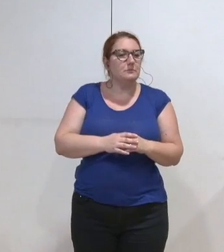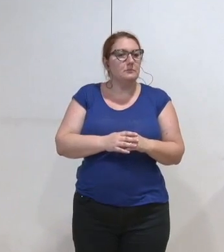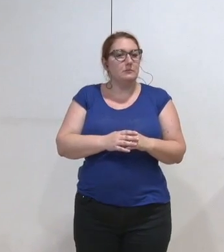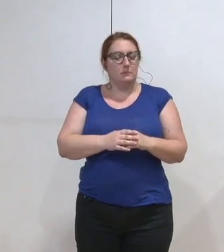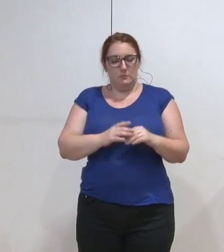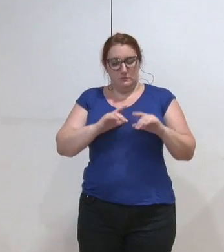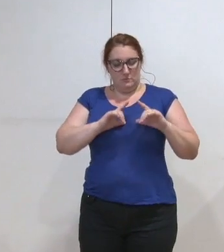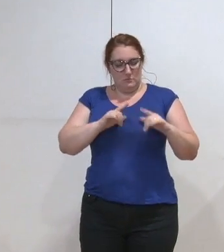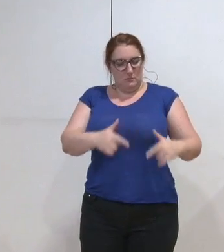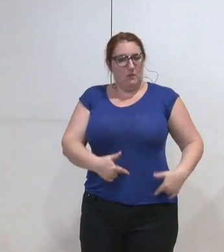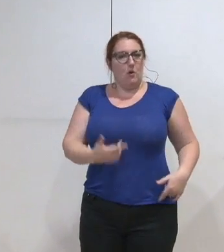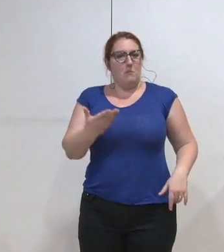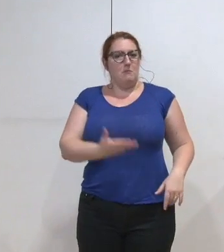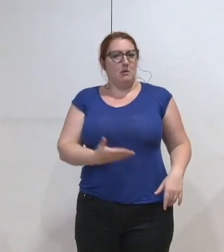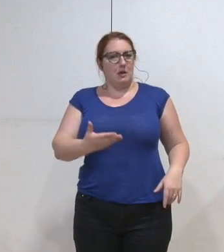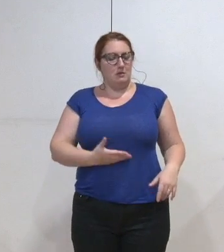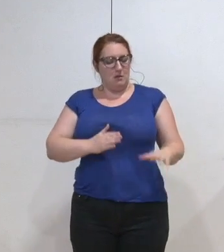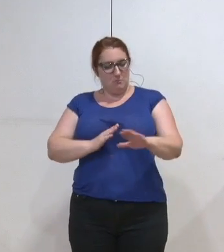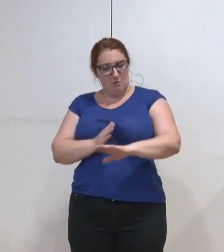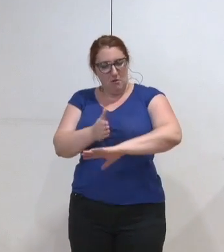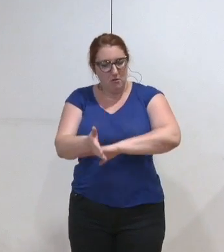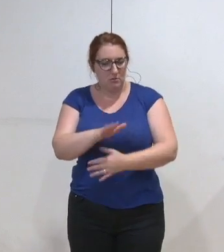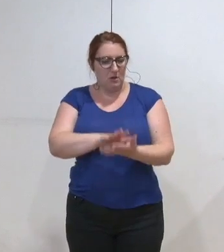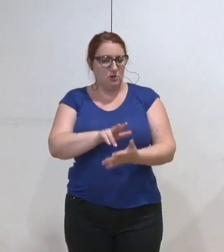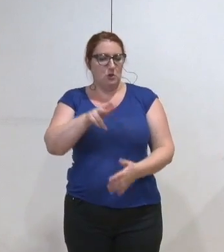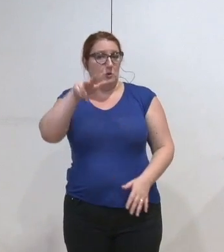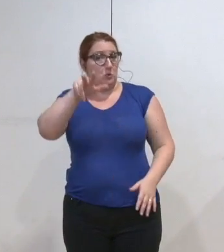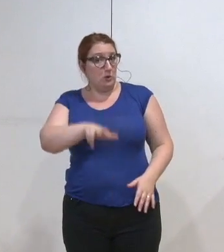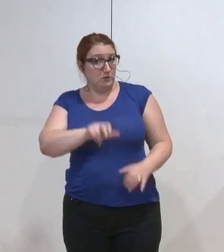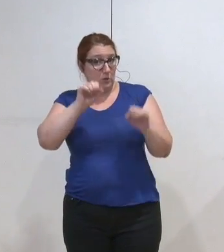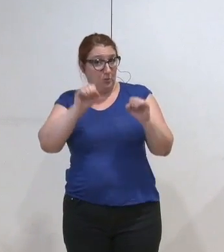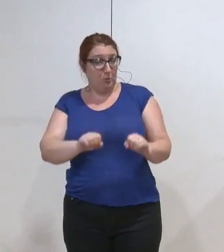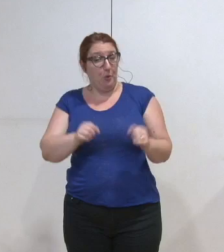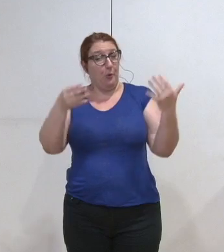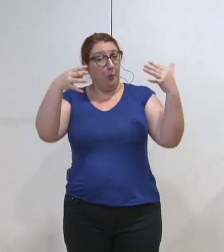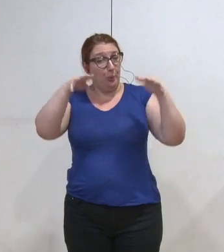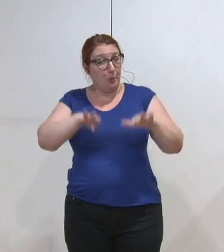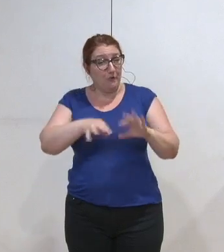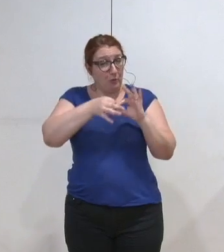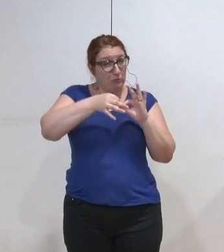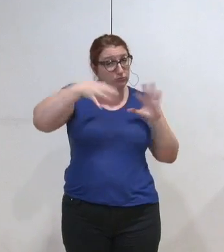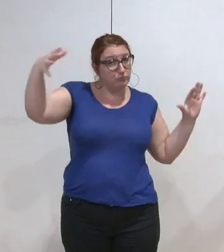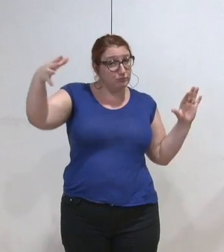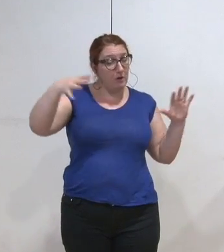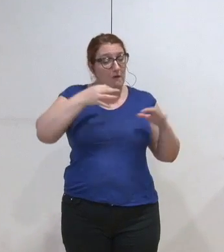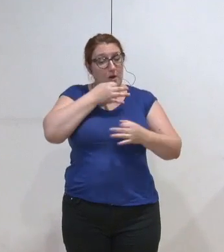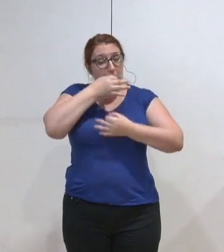maternel à l'âge de 3 ans il pouvait y avoir jusqu'à 9 mois d'écart dans la capacité d'élocution et dans la maîtrise de la langue alors je